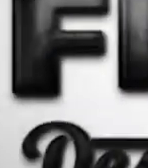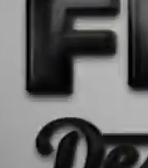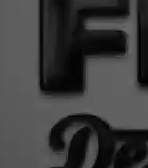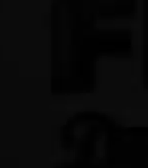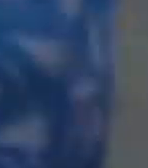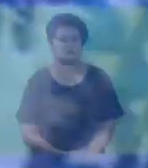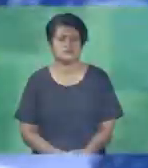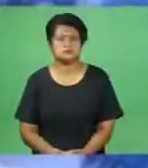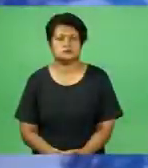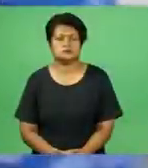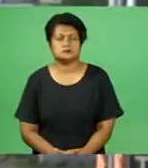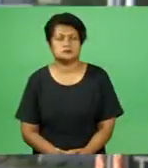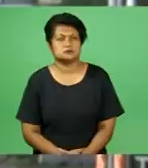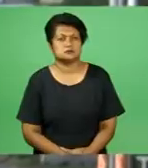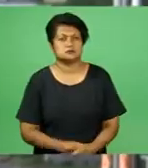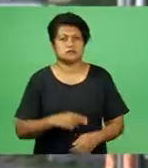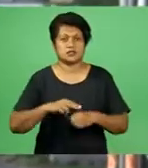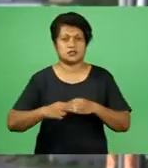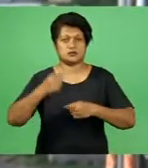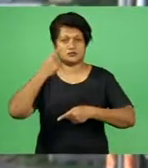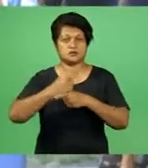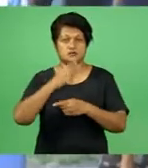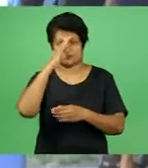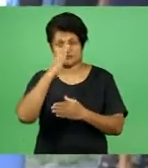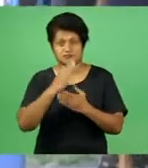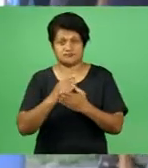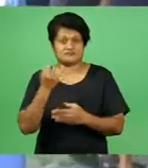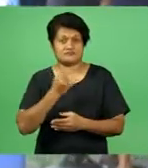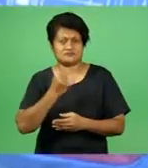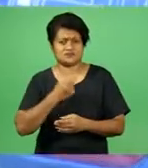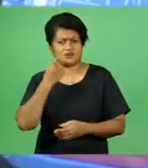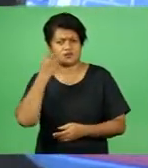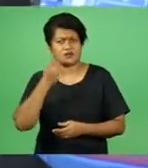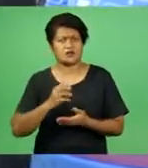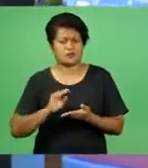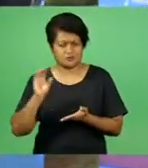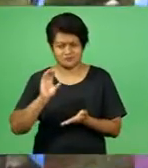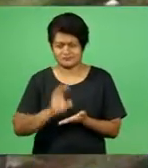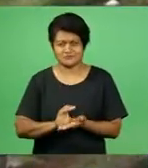2 देश की In the news tonight, student injuries worry compensation commission.